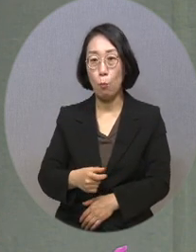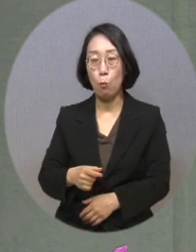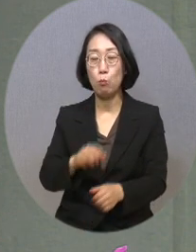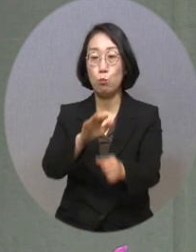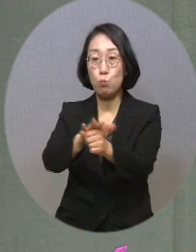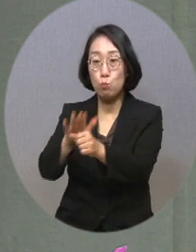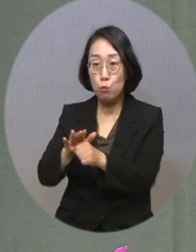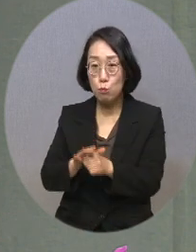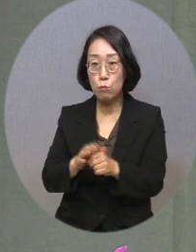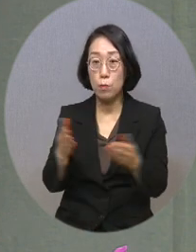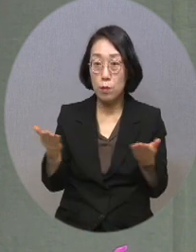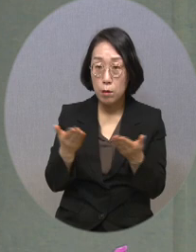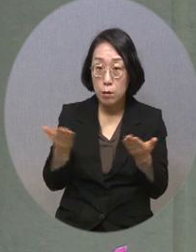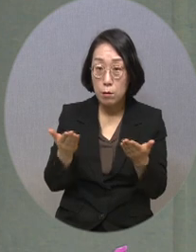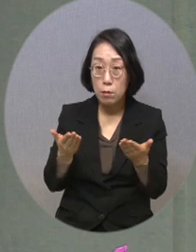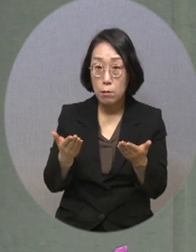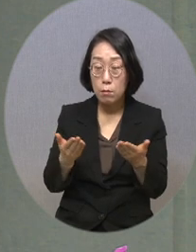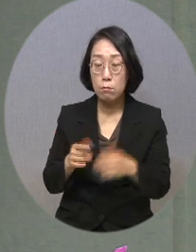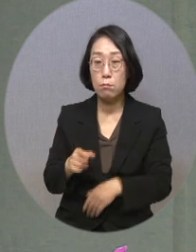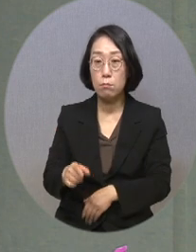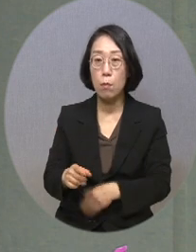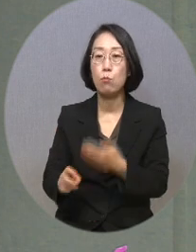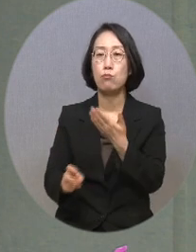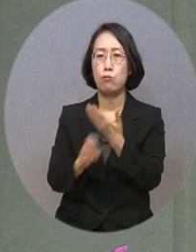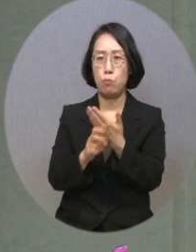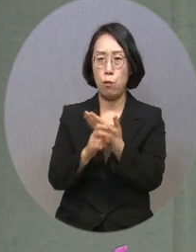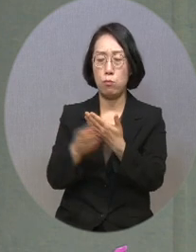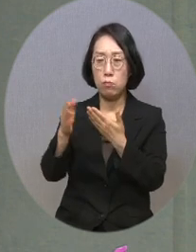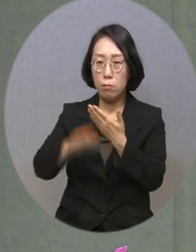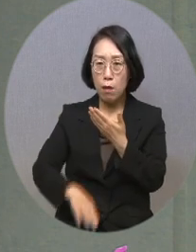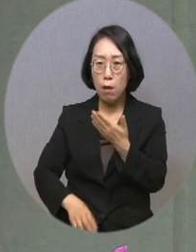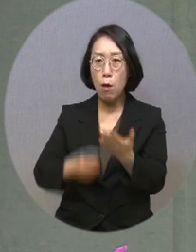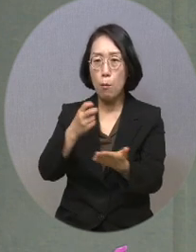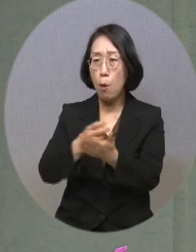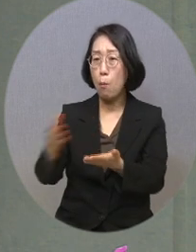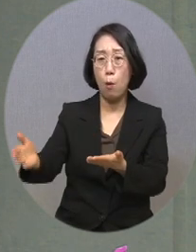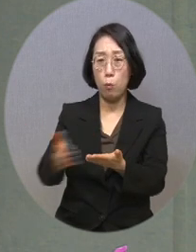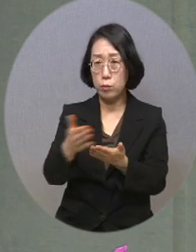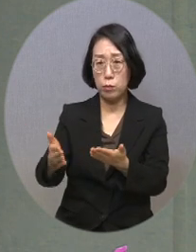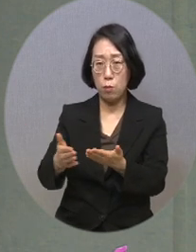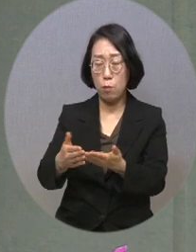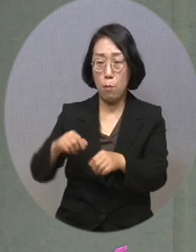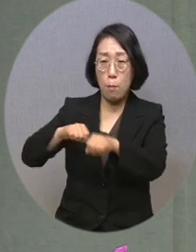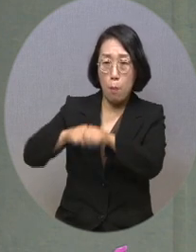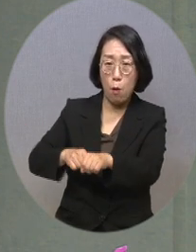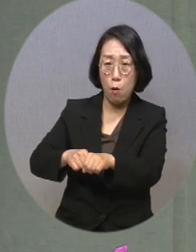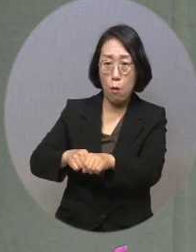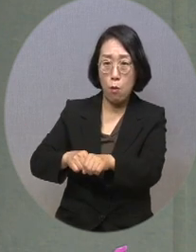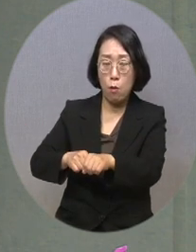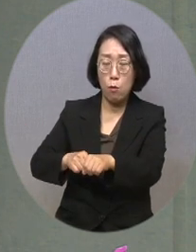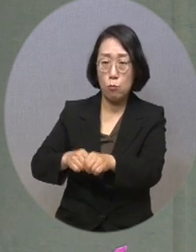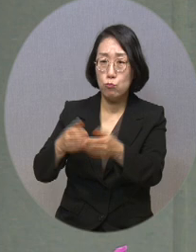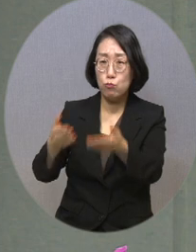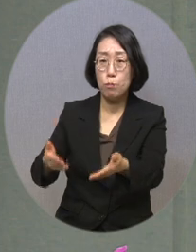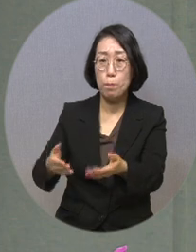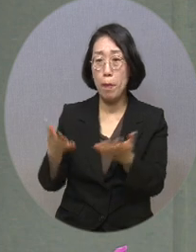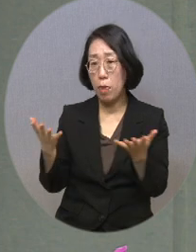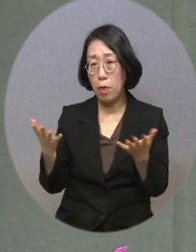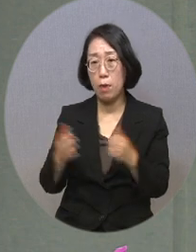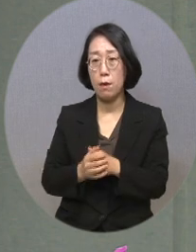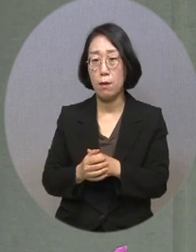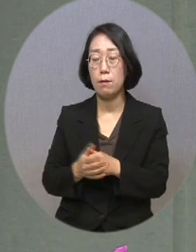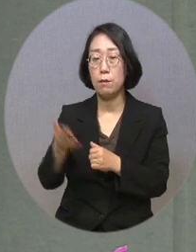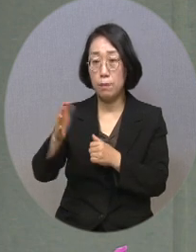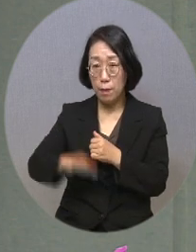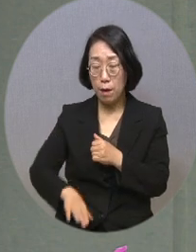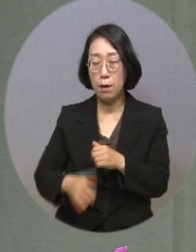이건 불법이죠. 불법. 그런데도 그걸 규제를 제대로 못했기 때문에 네. 오는 여러 가지 피해 상황을 이제